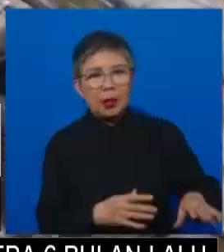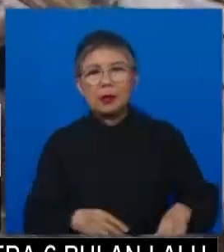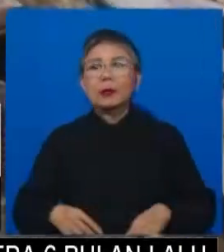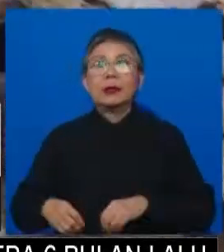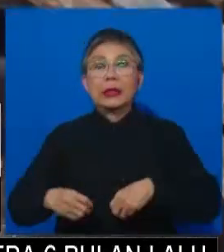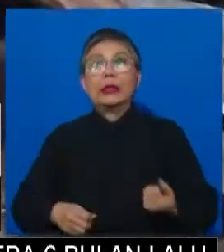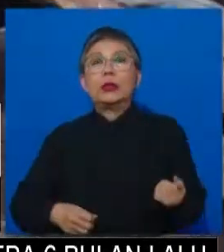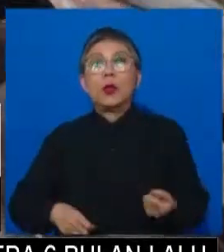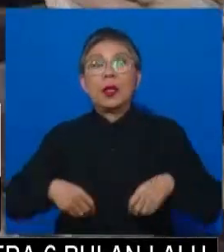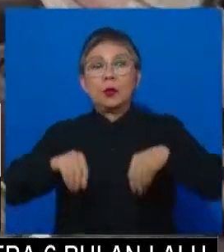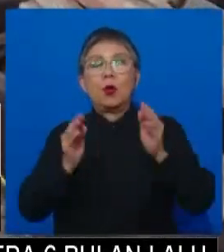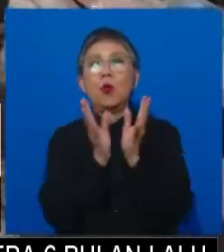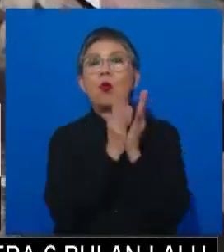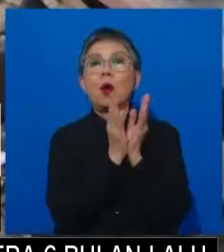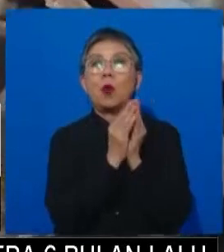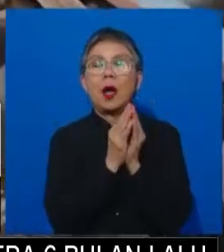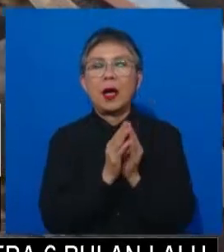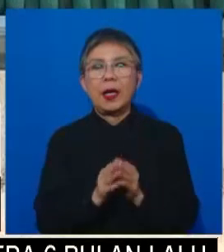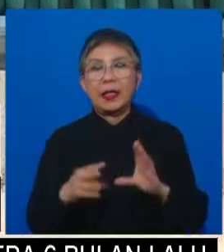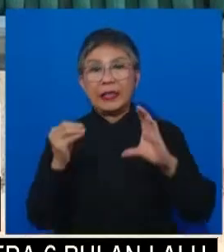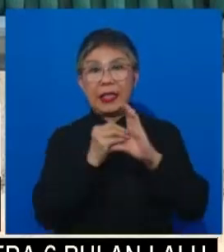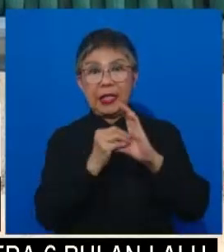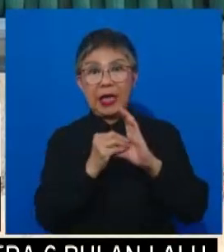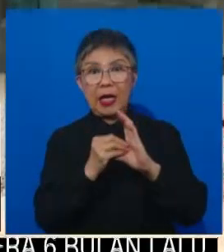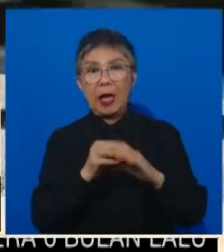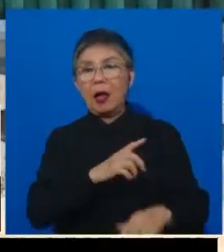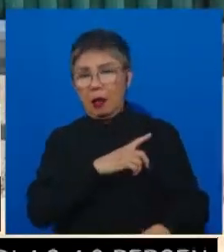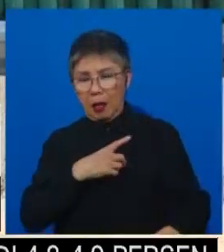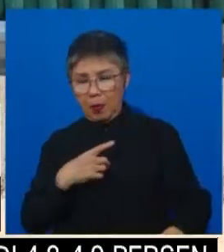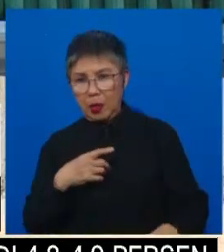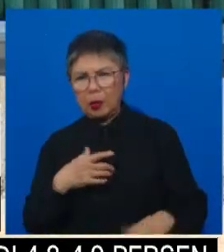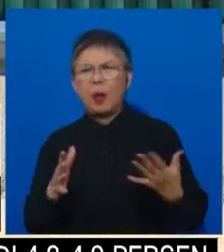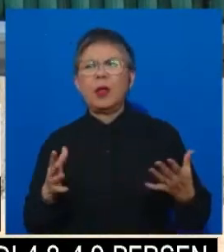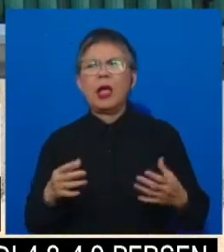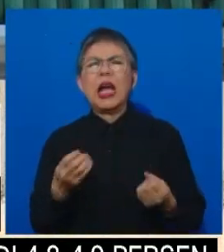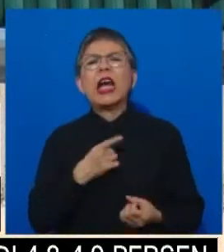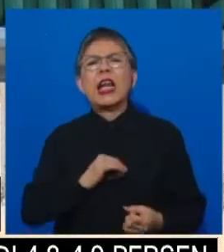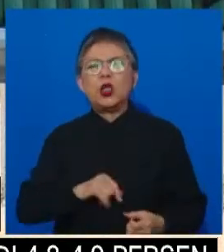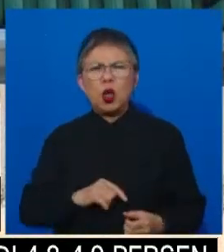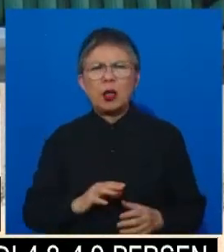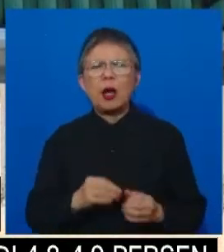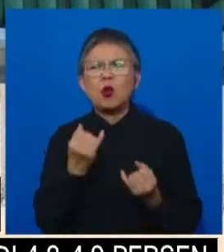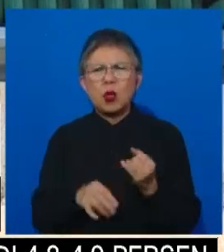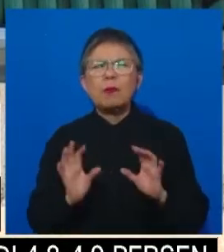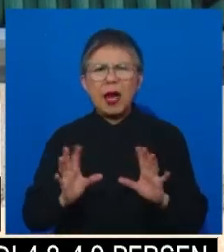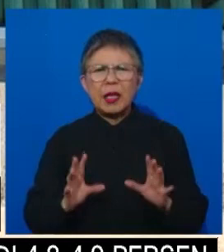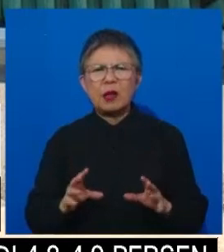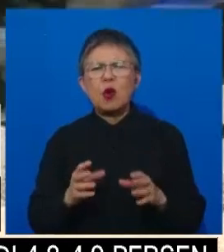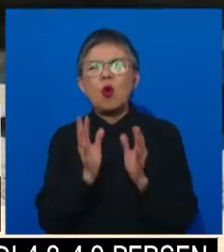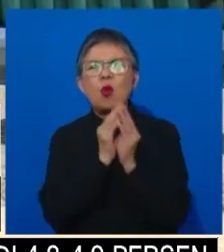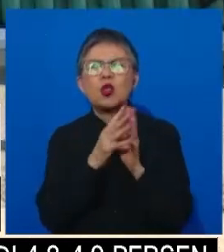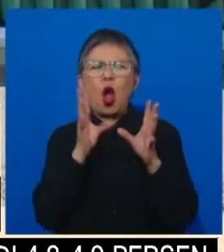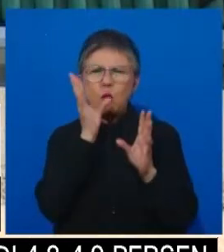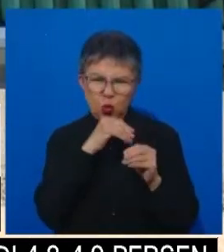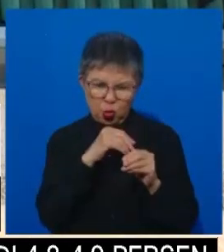di pasar Jatinegara beberapa tahun. Namun berjualan buah penuh dengan resiko dan merugi banyak. Beberapa